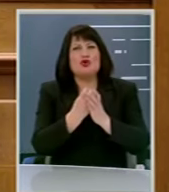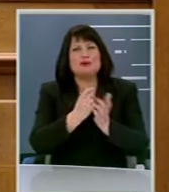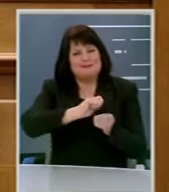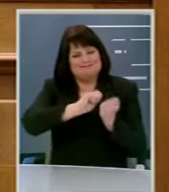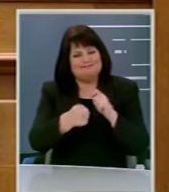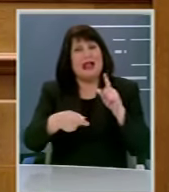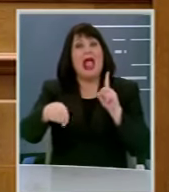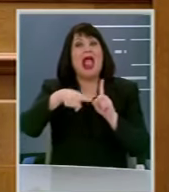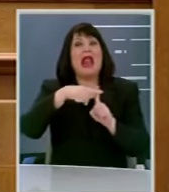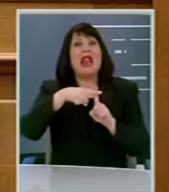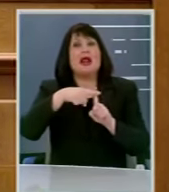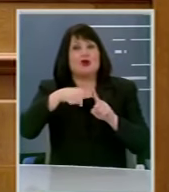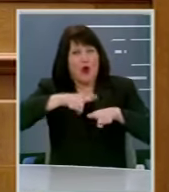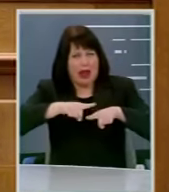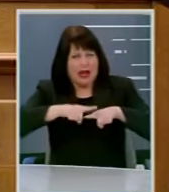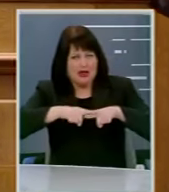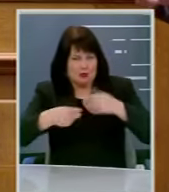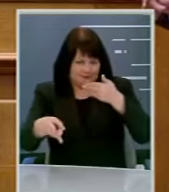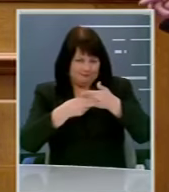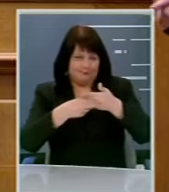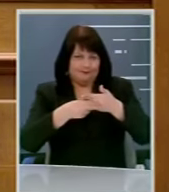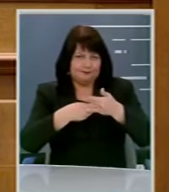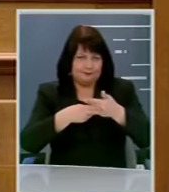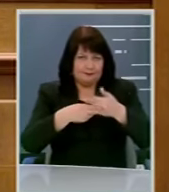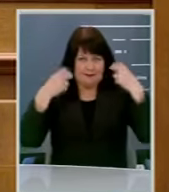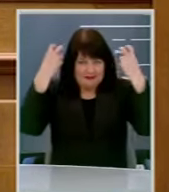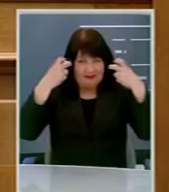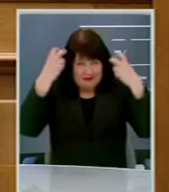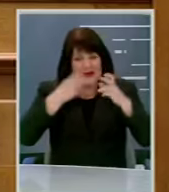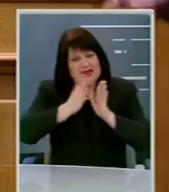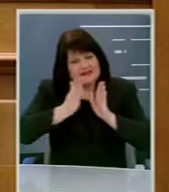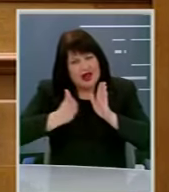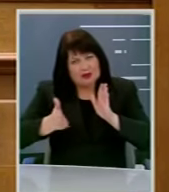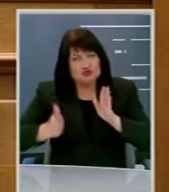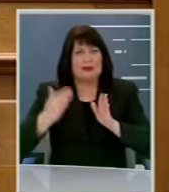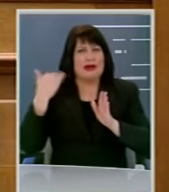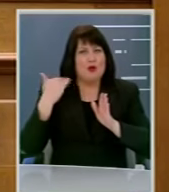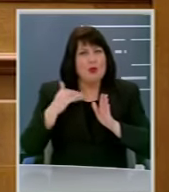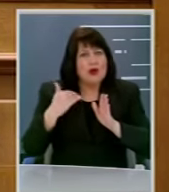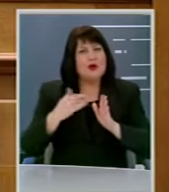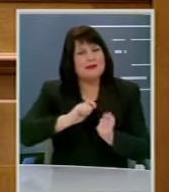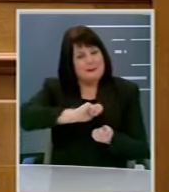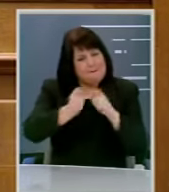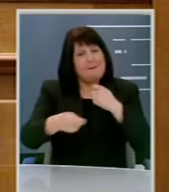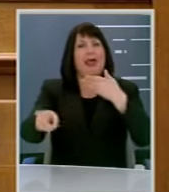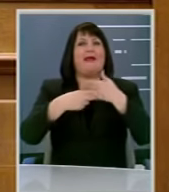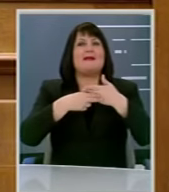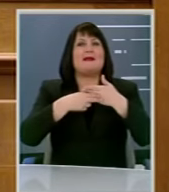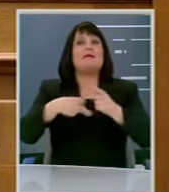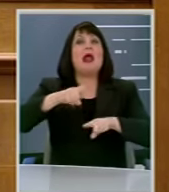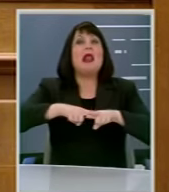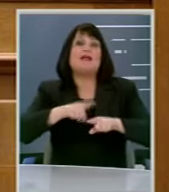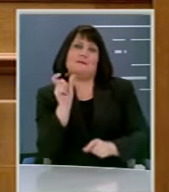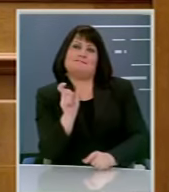πρόβλημα. Ελληνοποίηση γίνεται και στο Μαντρί και στο Σφαγείο και στο Κρεοπολείο. Είναι λοιπόν ασύνθετο